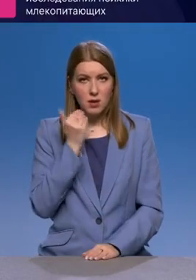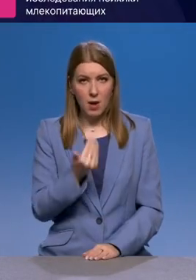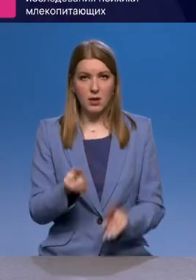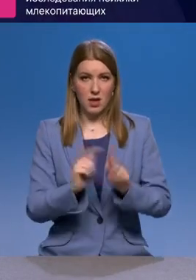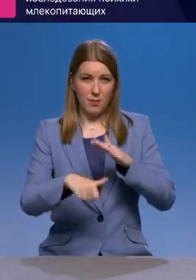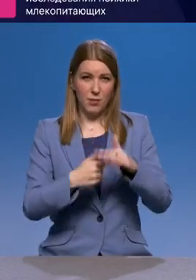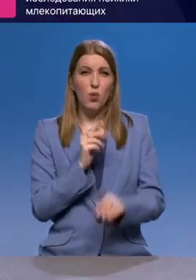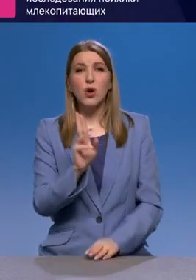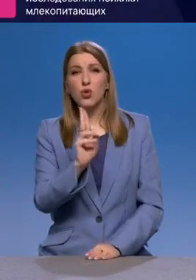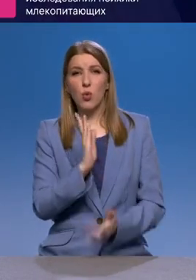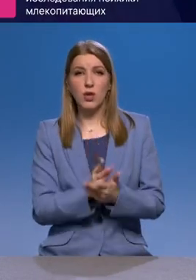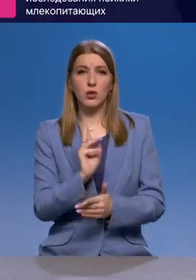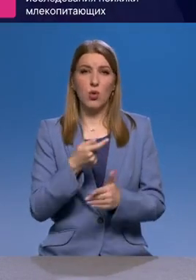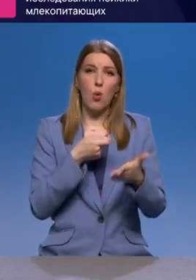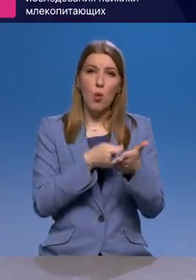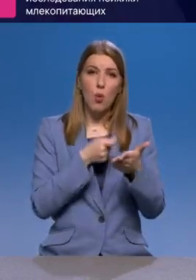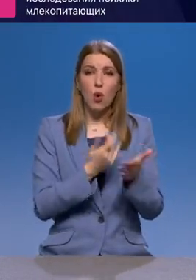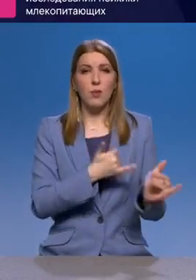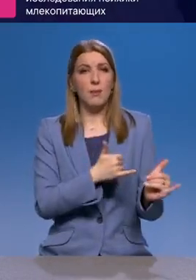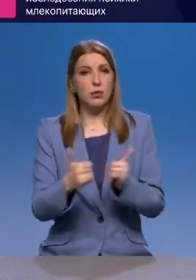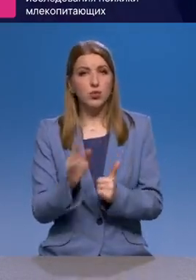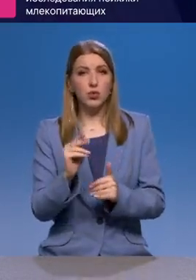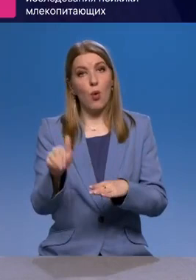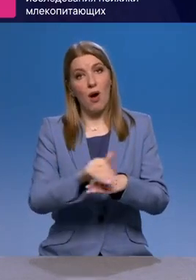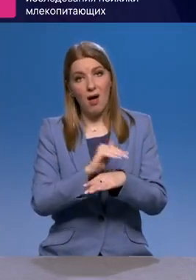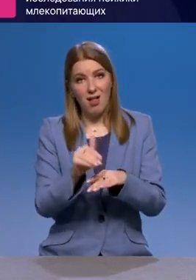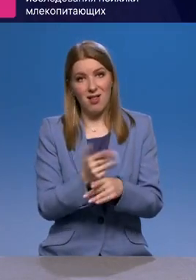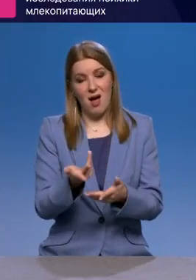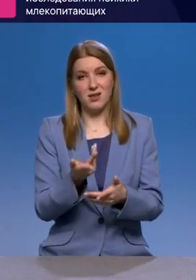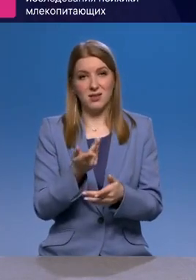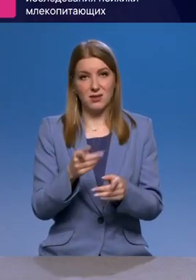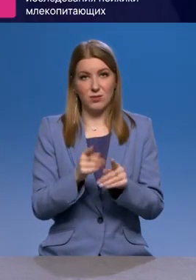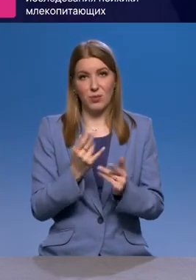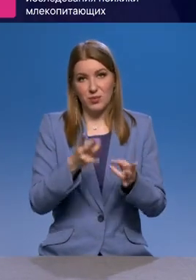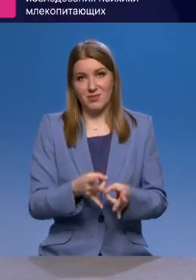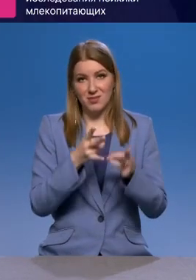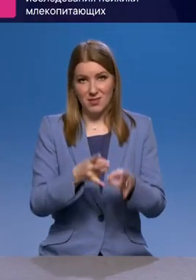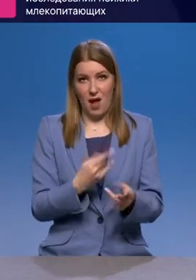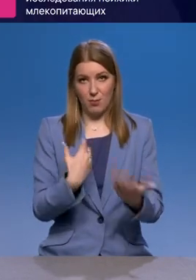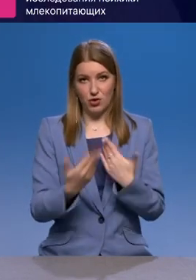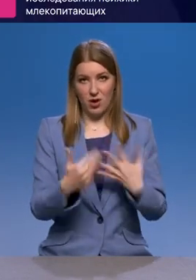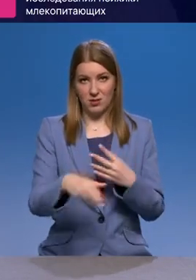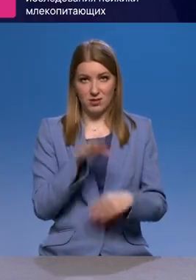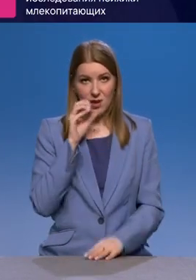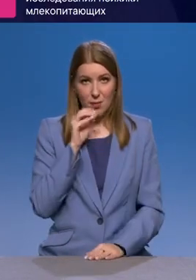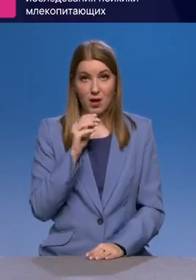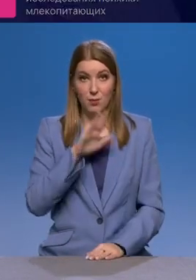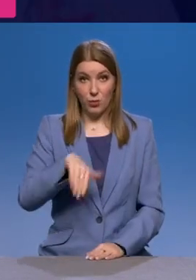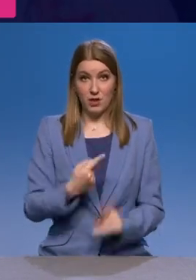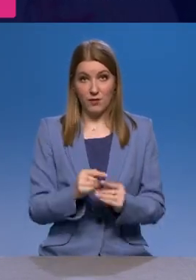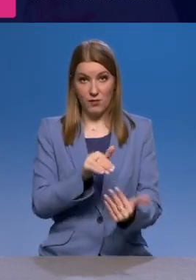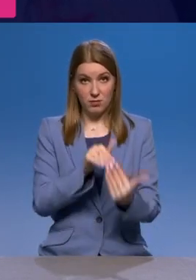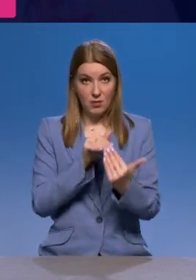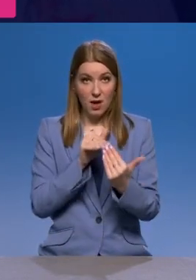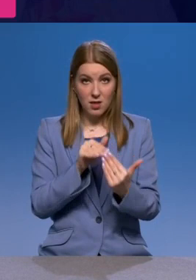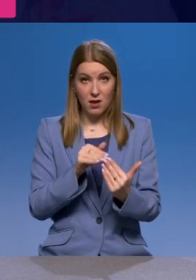их обслуживает, кто-то, кто их гладит, да, они во взаимодействии с человеком, и они, в общем-то, довольно близки, они